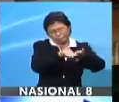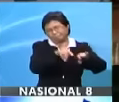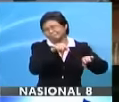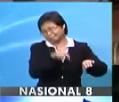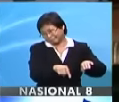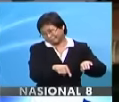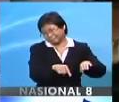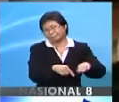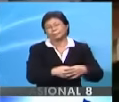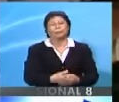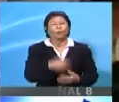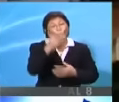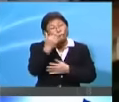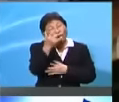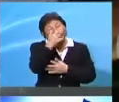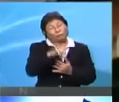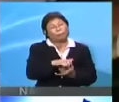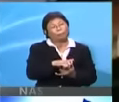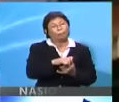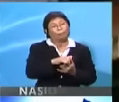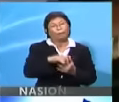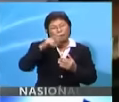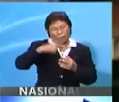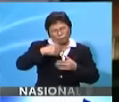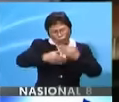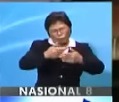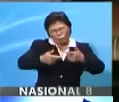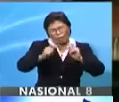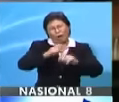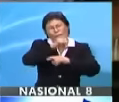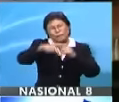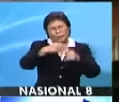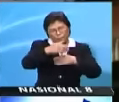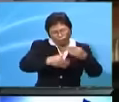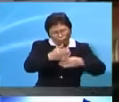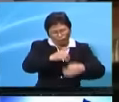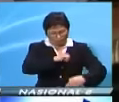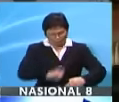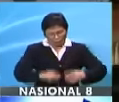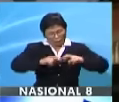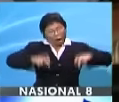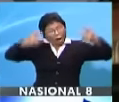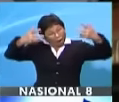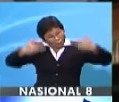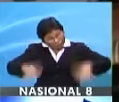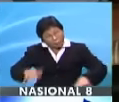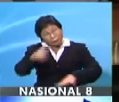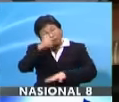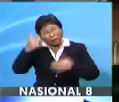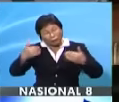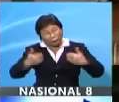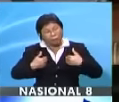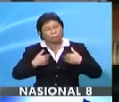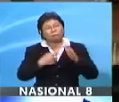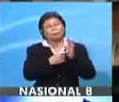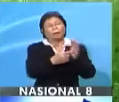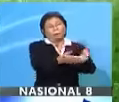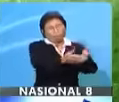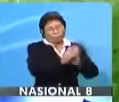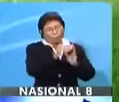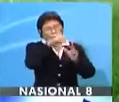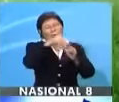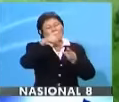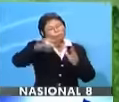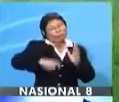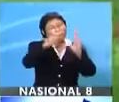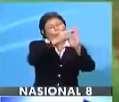tersebut. Ini memandangkan proses itu perlu dipercepatkan apabila proses bedah siasat selesai kerana ia merupakan tuntutan dalam agama